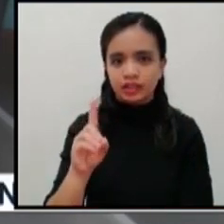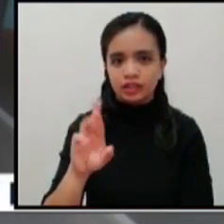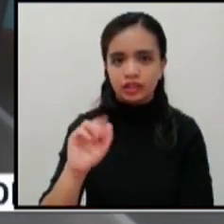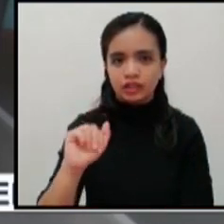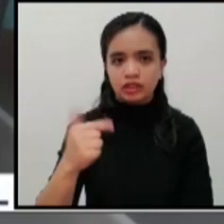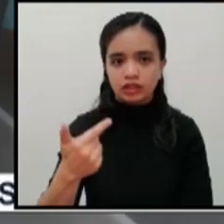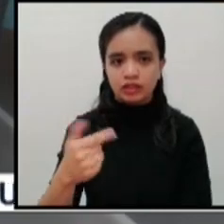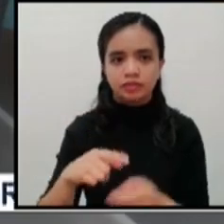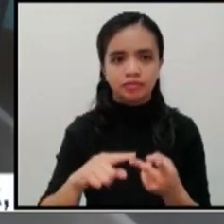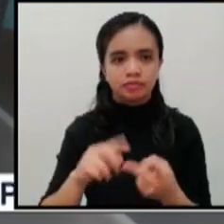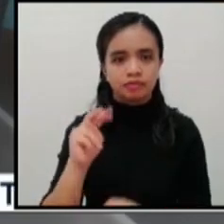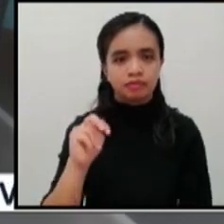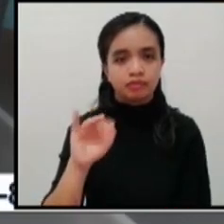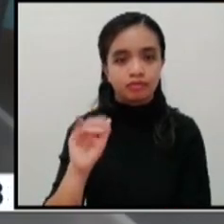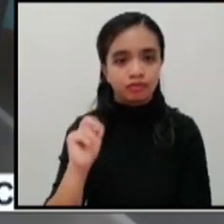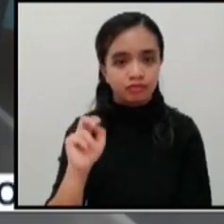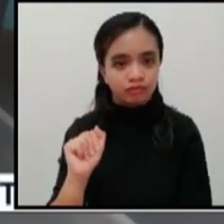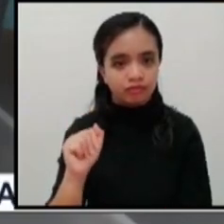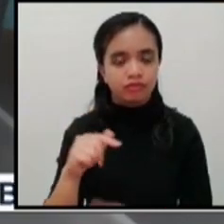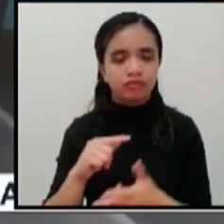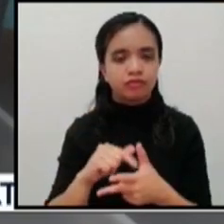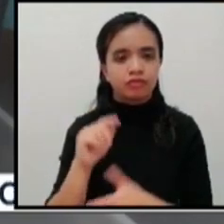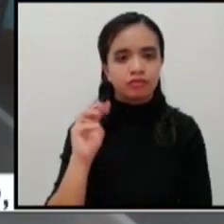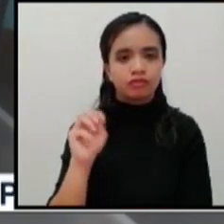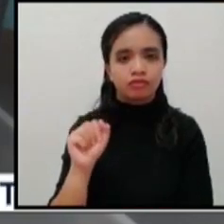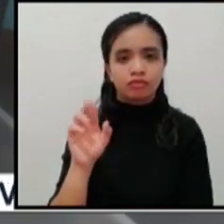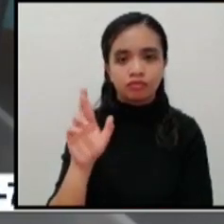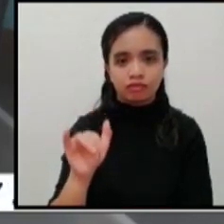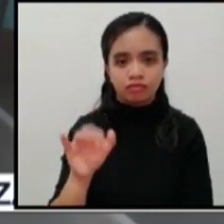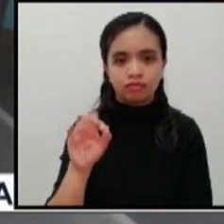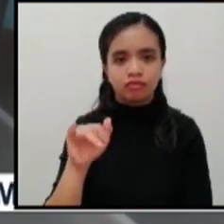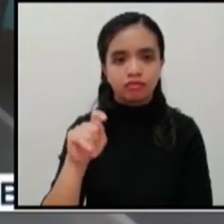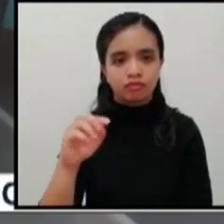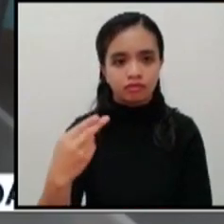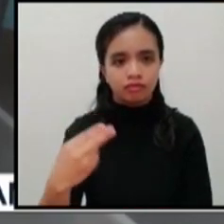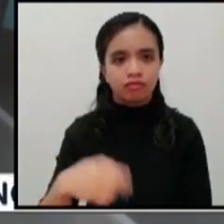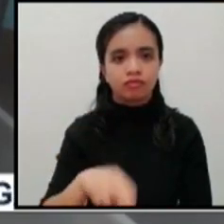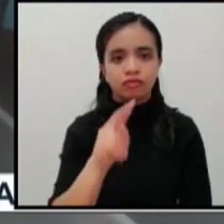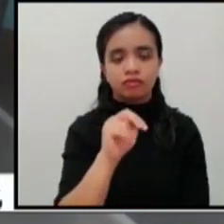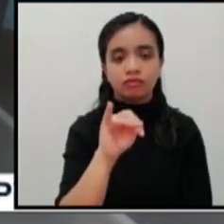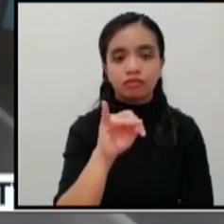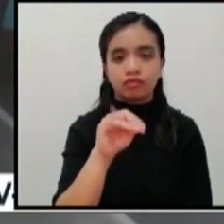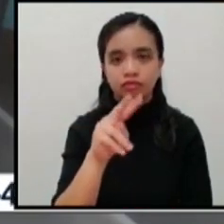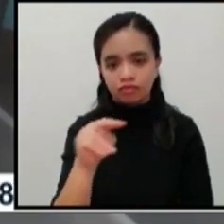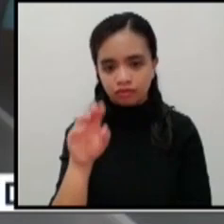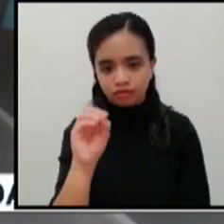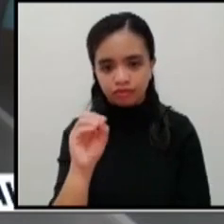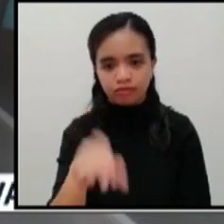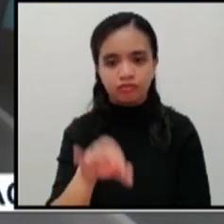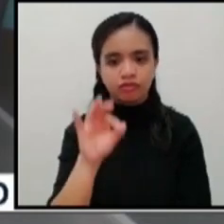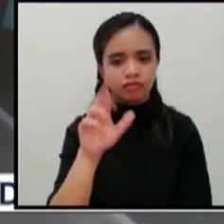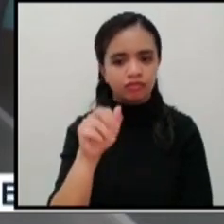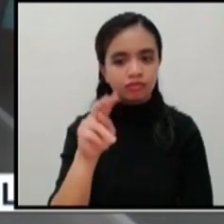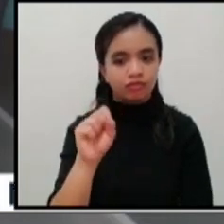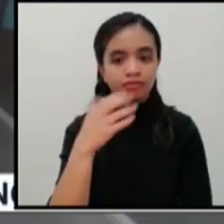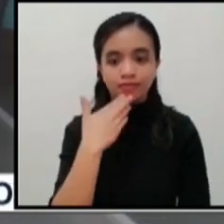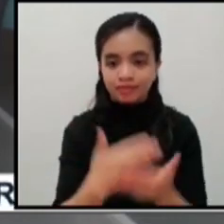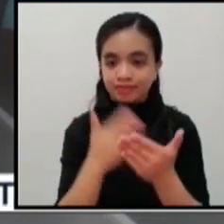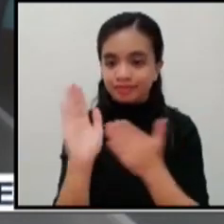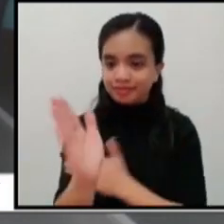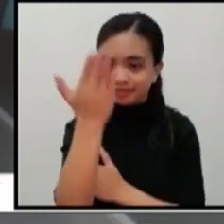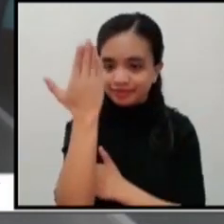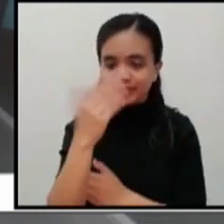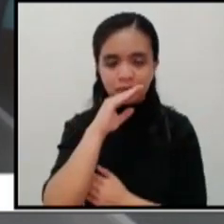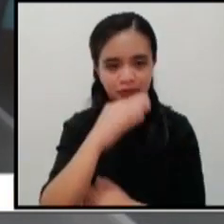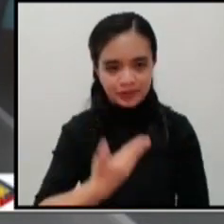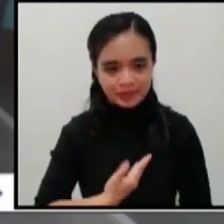Sereno, Mary Faith Garate, Nino Francisco, at Francis Topia. Magandang umaga po at welcome sa Rise and Shine